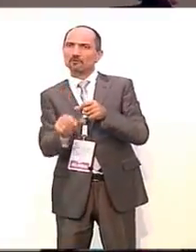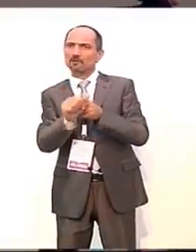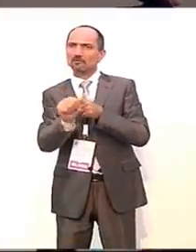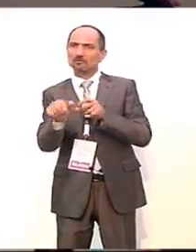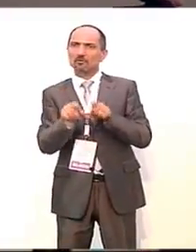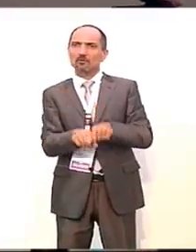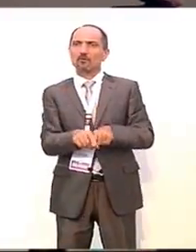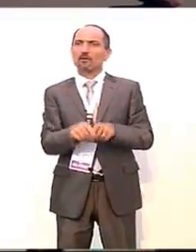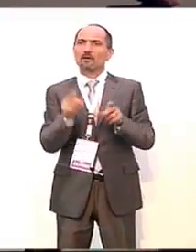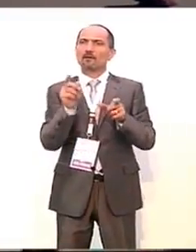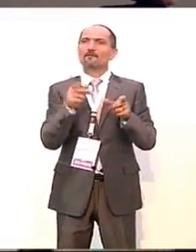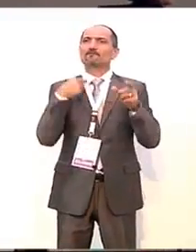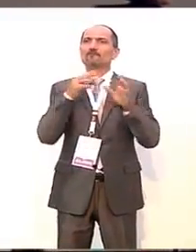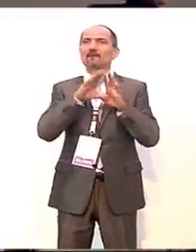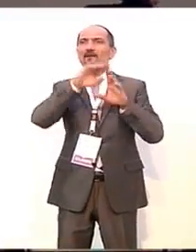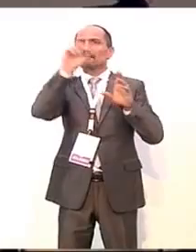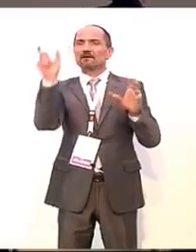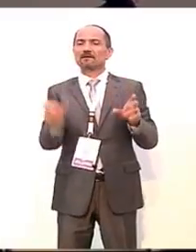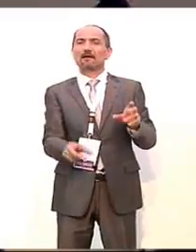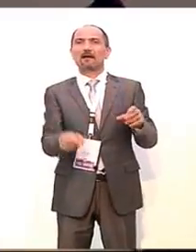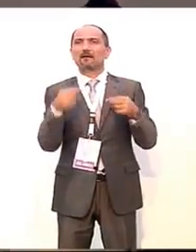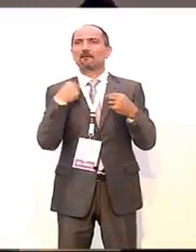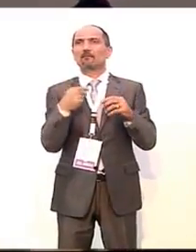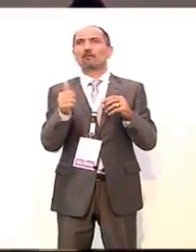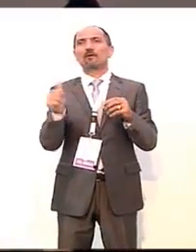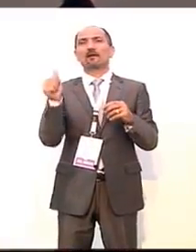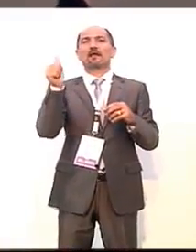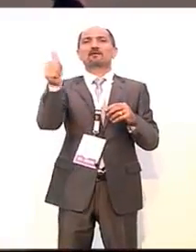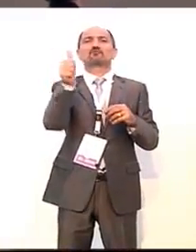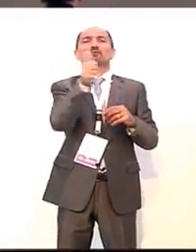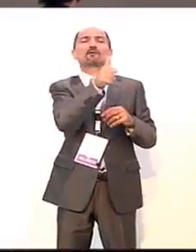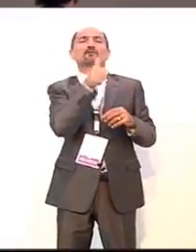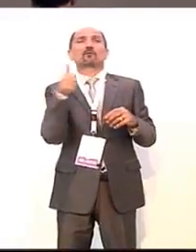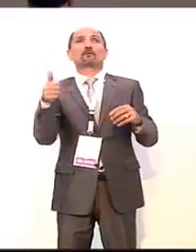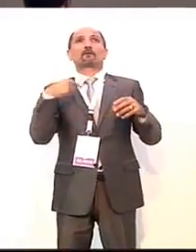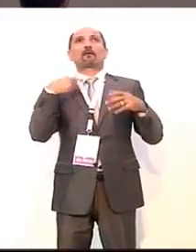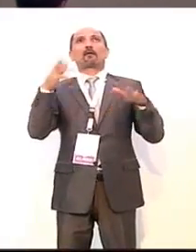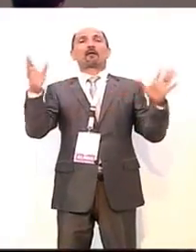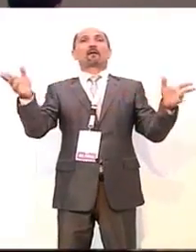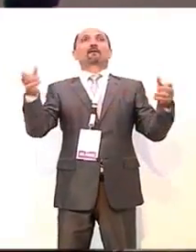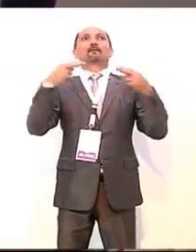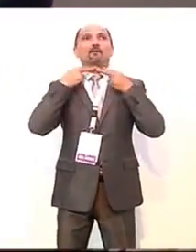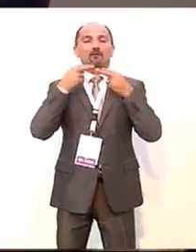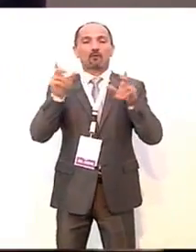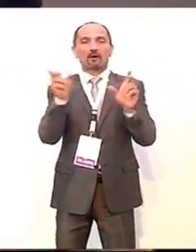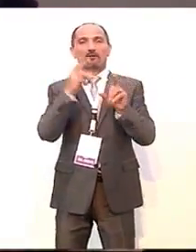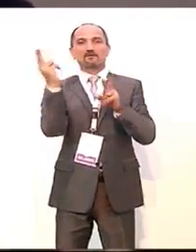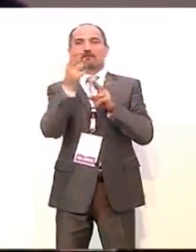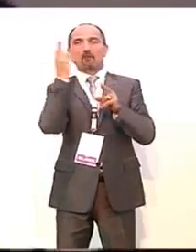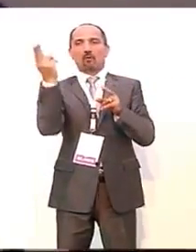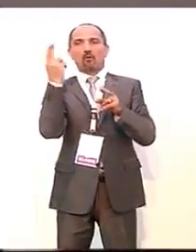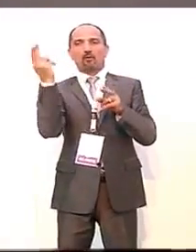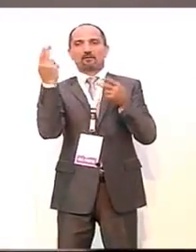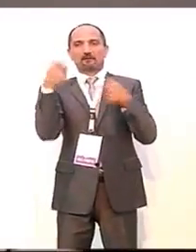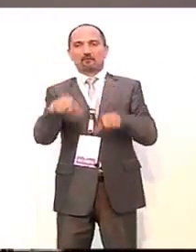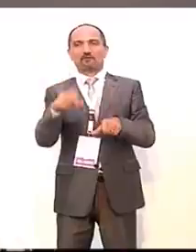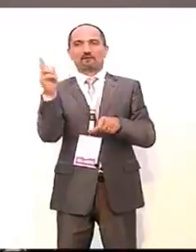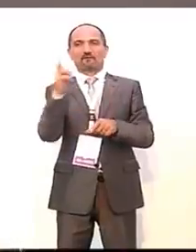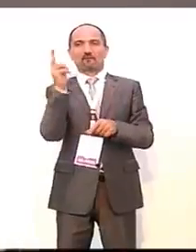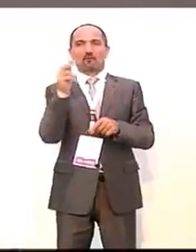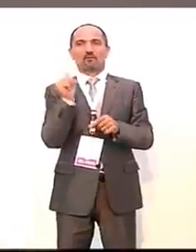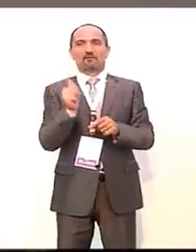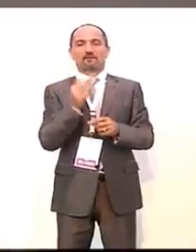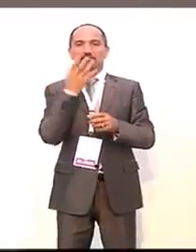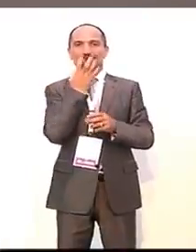la solitudine, nel mondo occidentale la solitudine è con causa di morte, è con causa di tristezza. Allora,